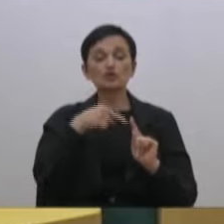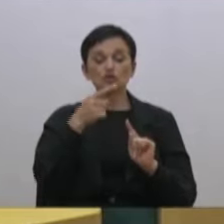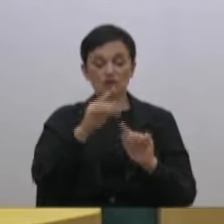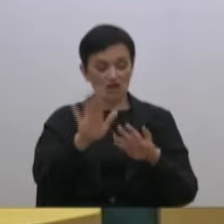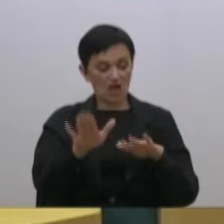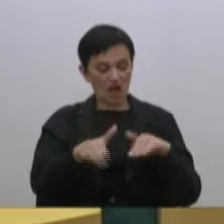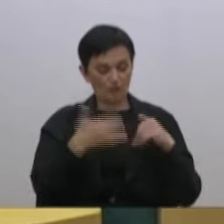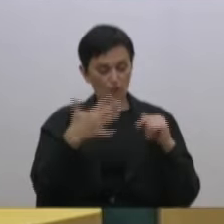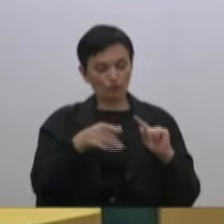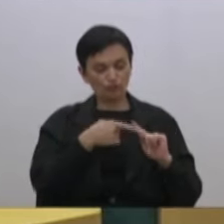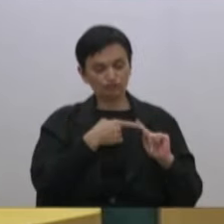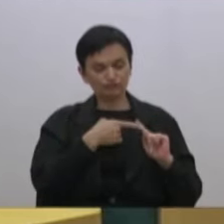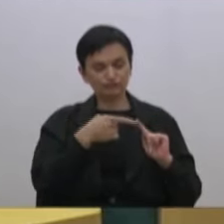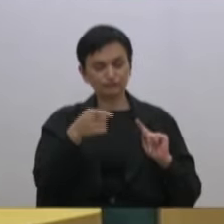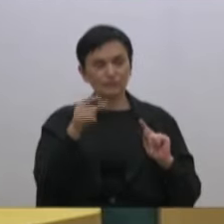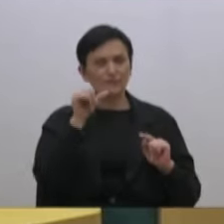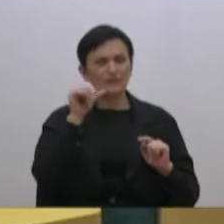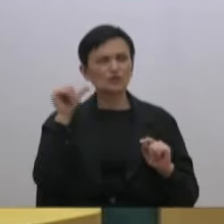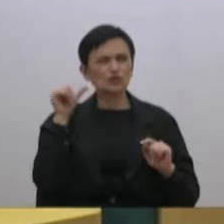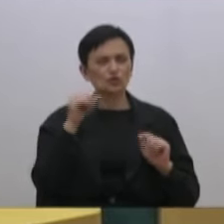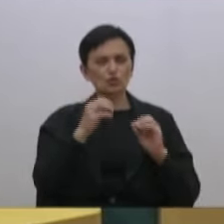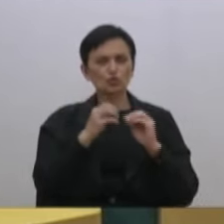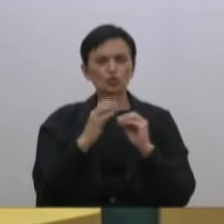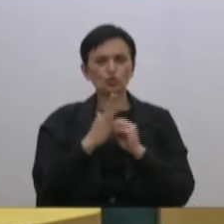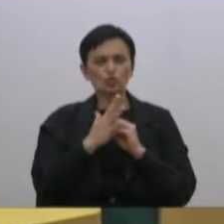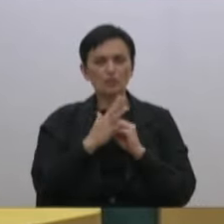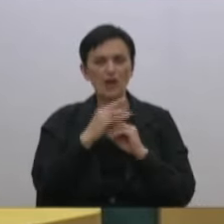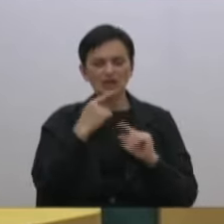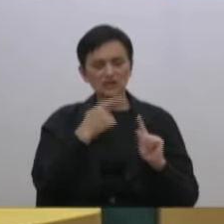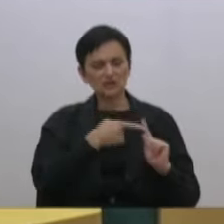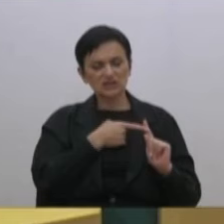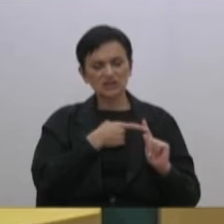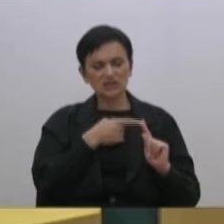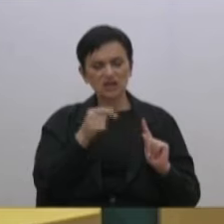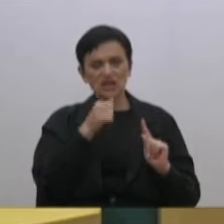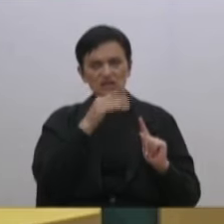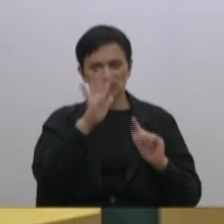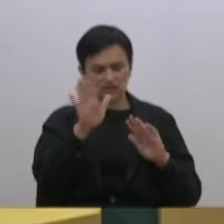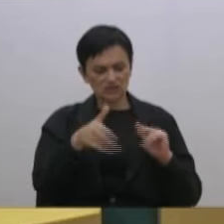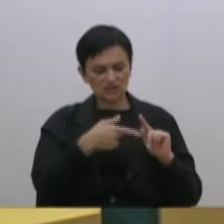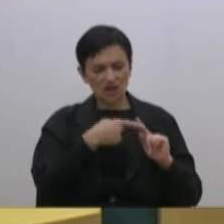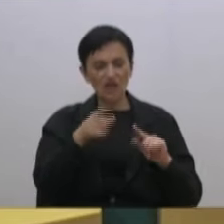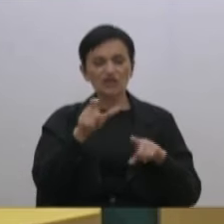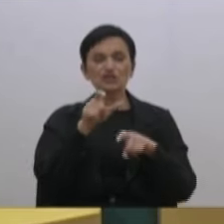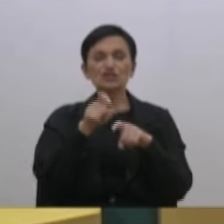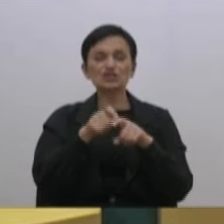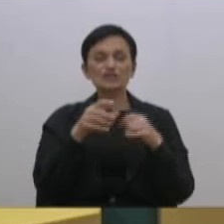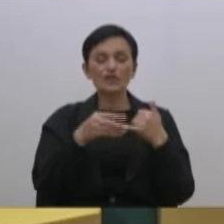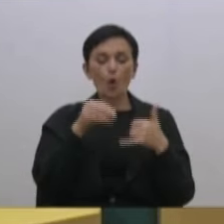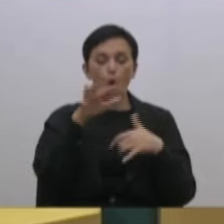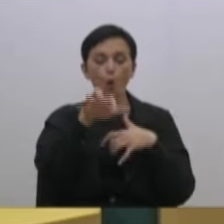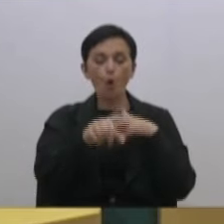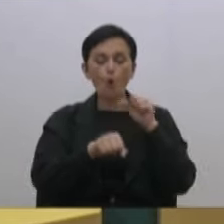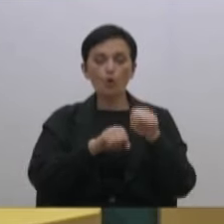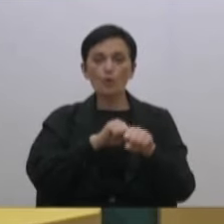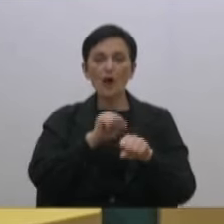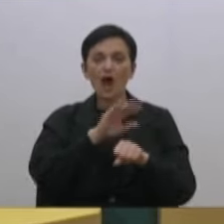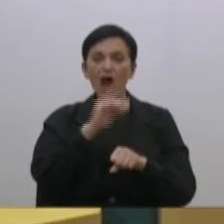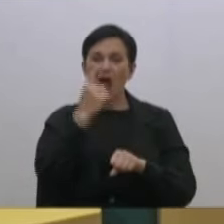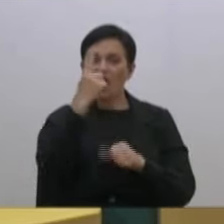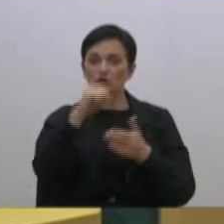უკვე შარშარამდენი იყო გასული, 15 წელი. ხოდ გავიდა ამდენი წელი და სიტყვა ოკუპაცია არცერთ დოკუმენტში არ